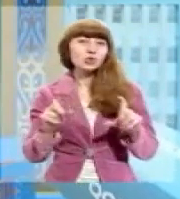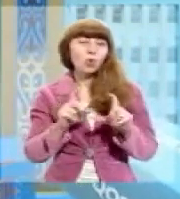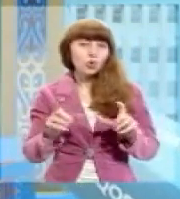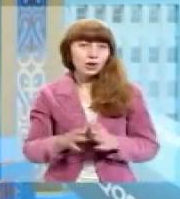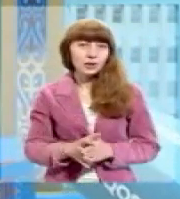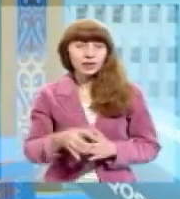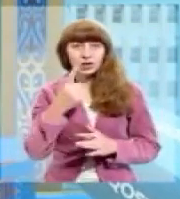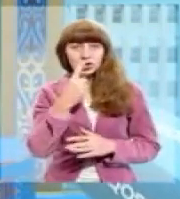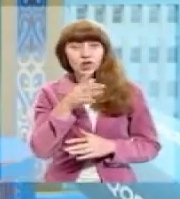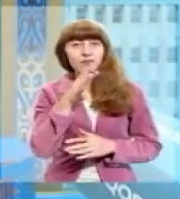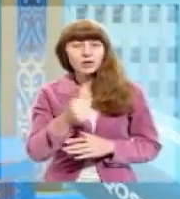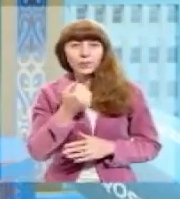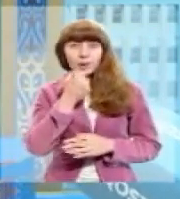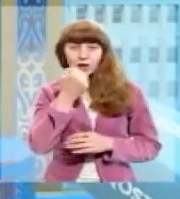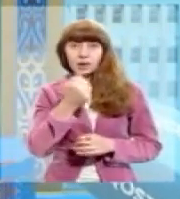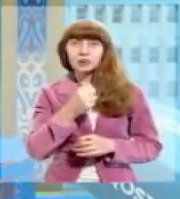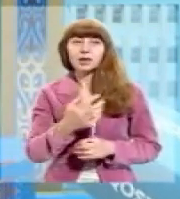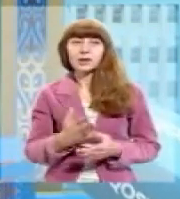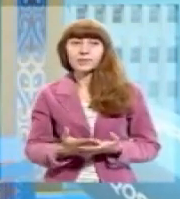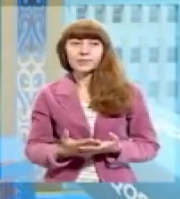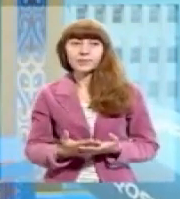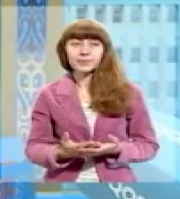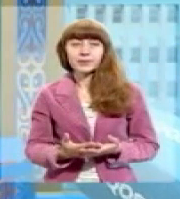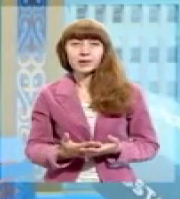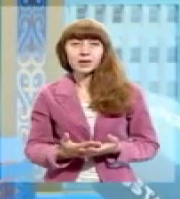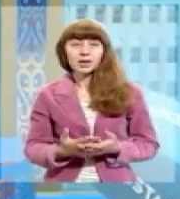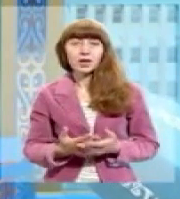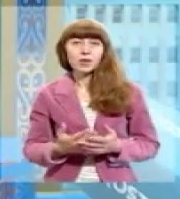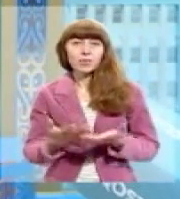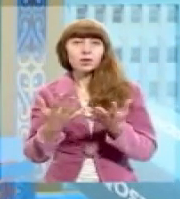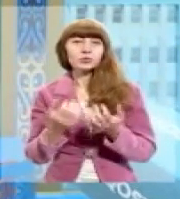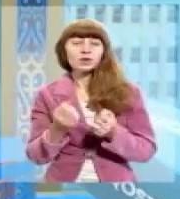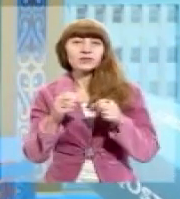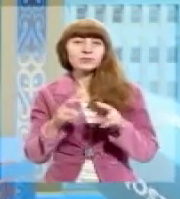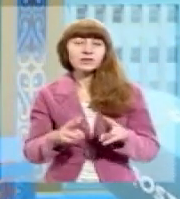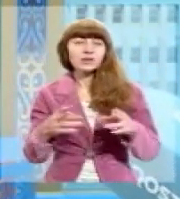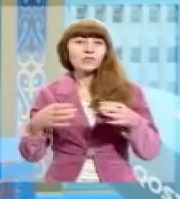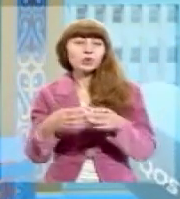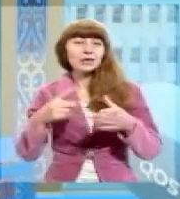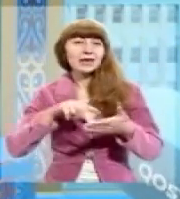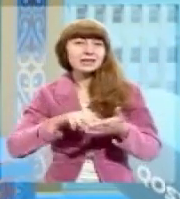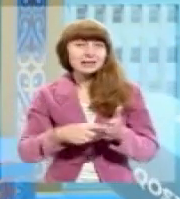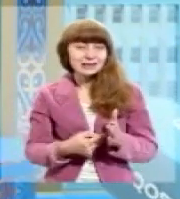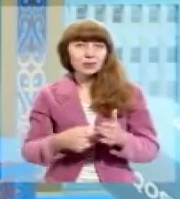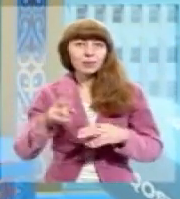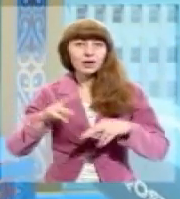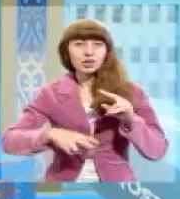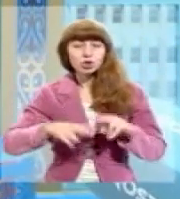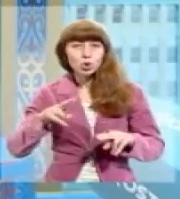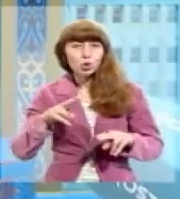в ближайшее, так скажем, время, благодаря тем поступлениям в спецфонд для этой, так скажем, цели, будут построены